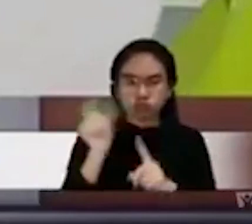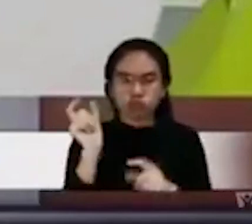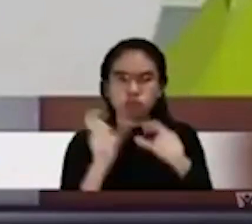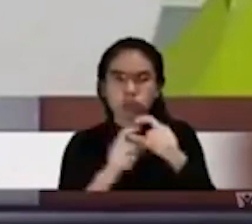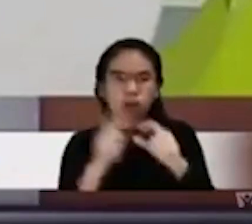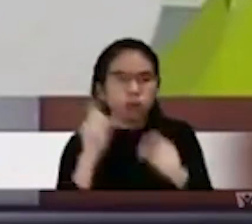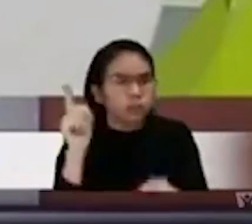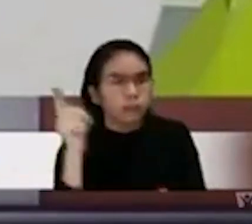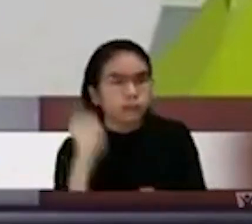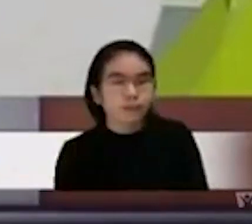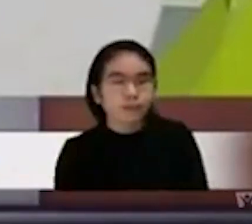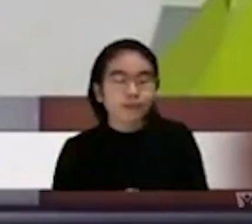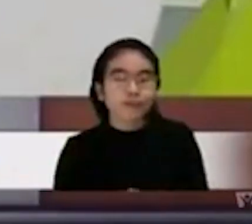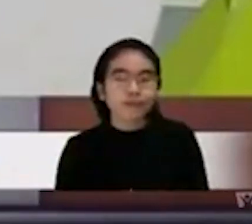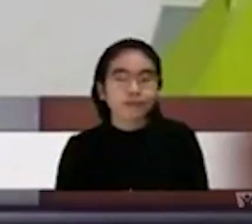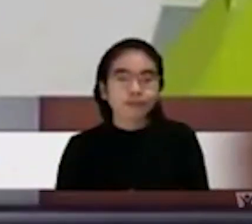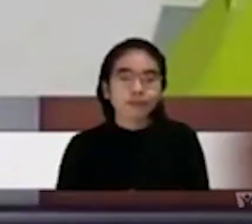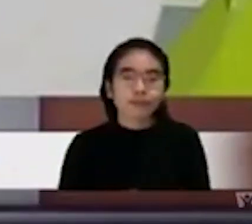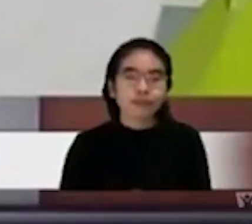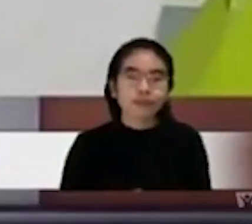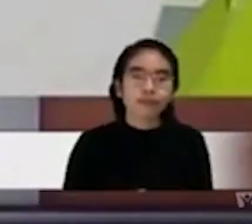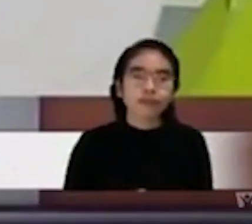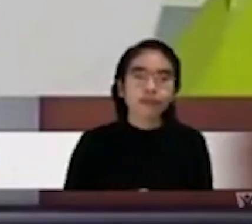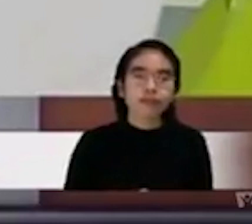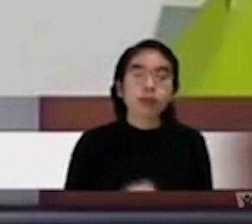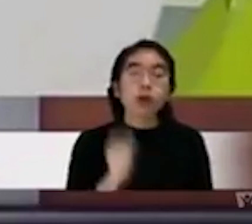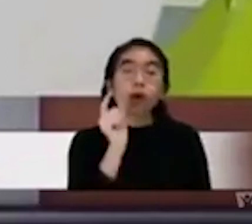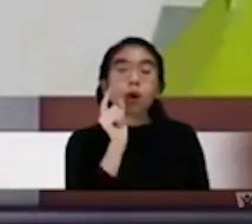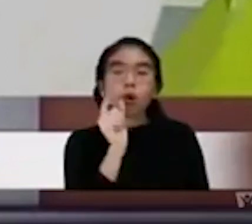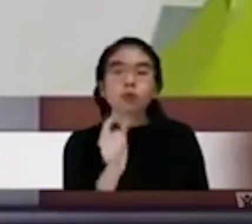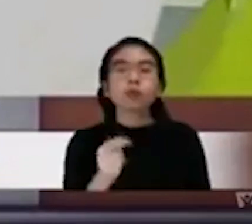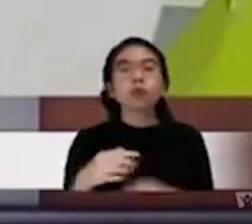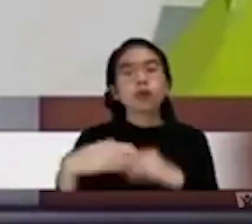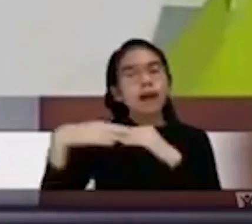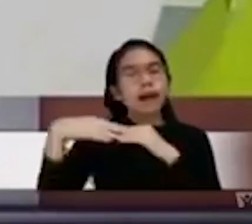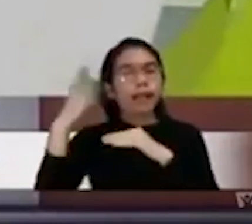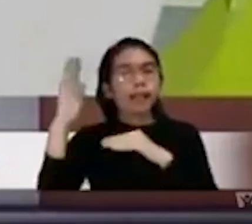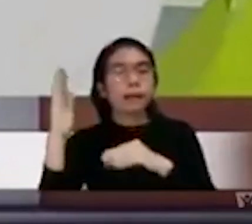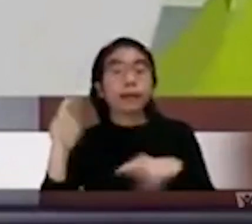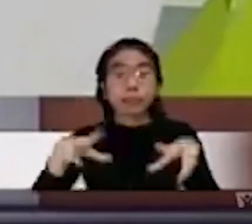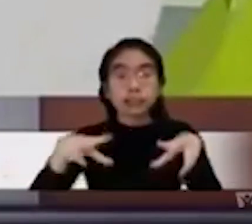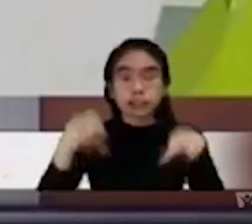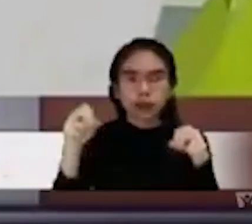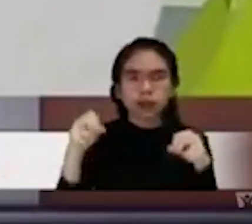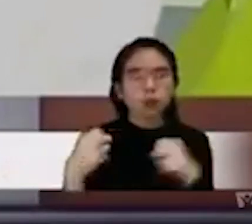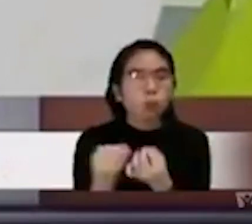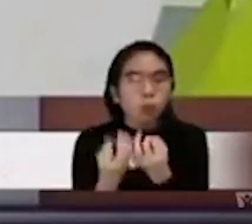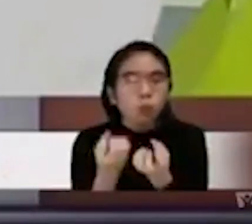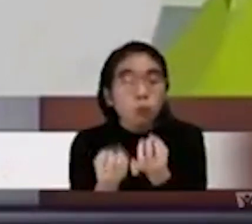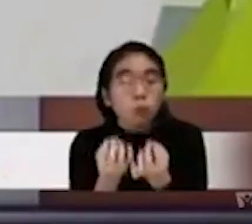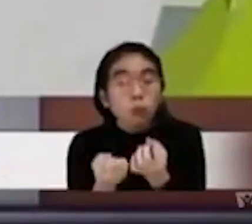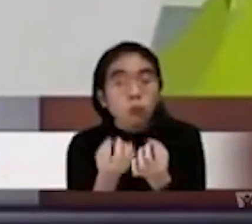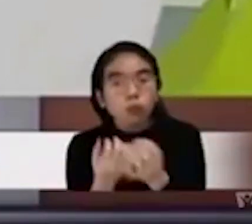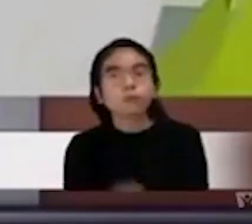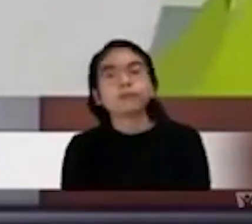di satu tempat, wadah di satu kompor dengan mungkin panas yang sama, di satu kompor